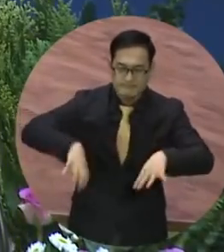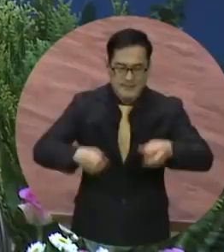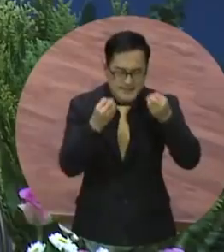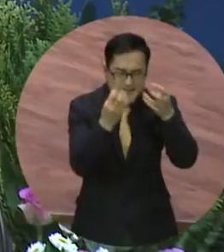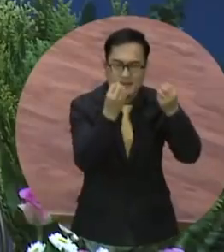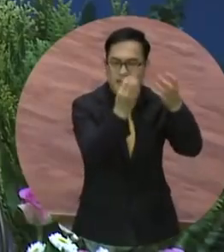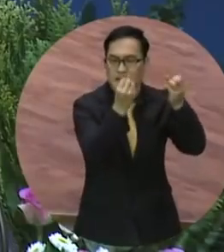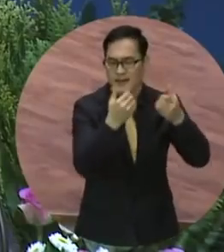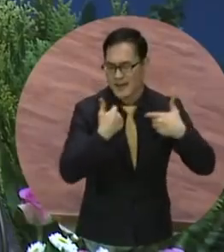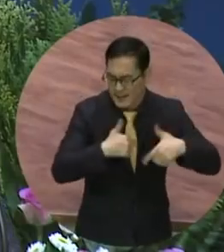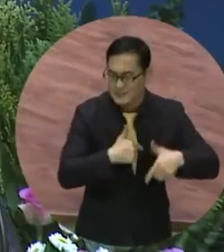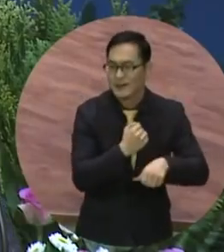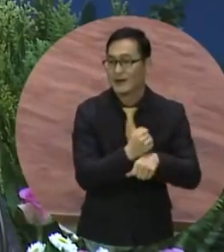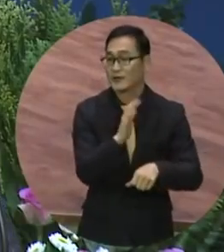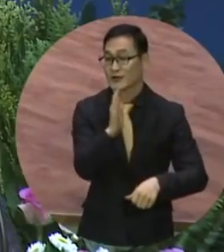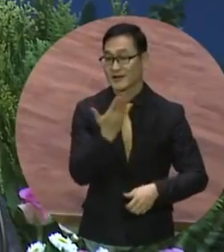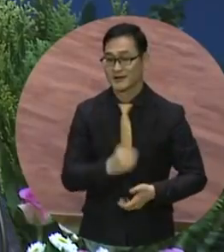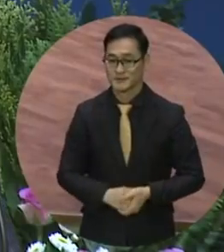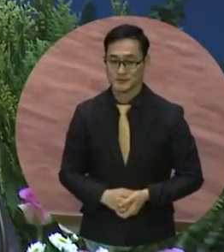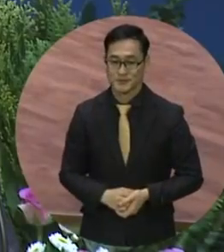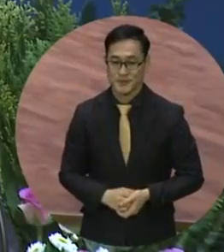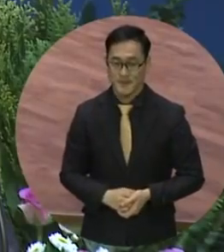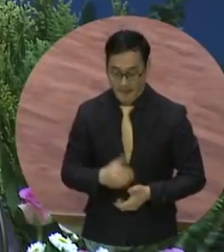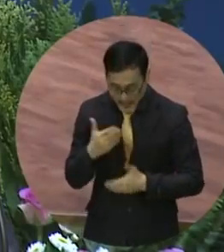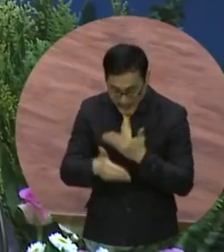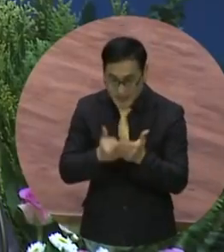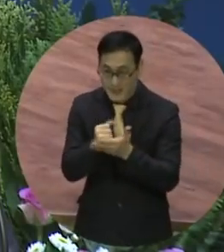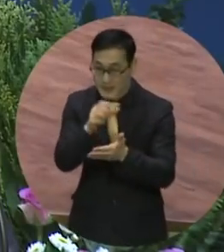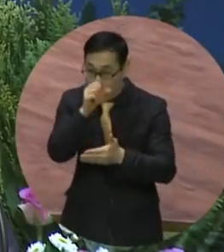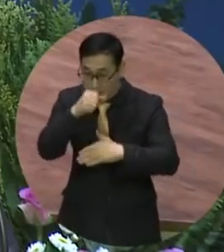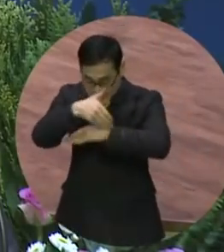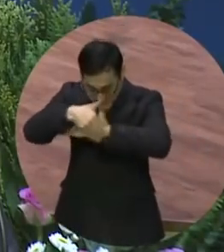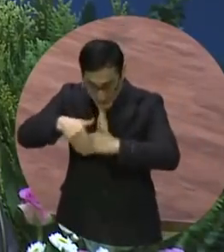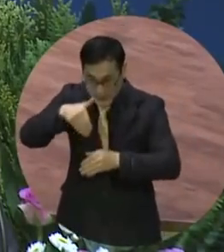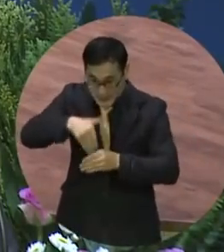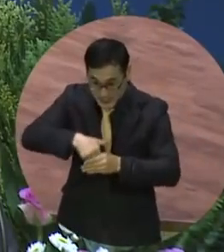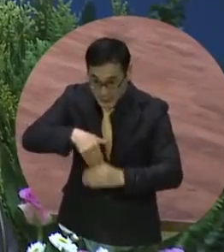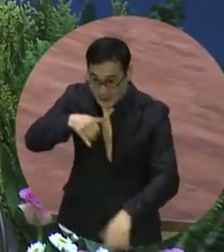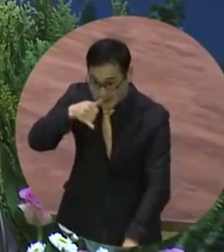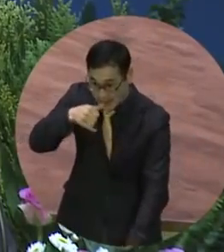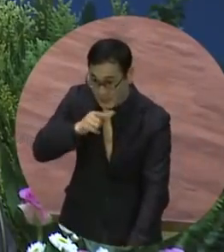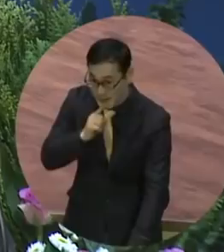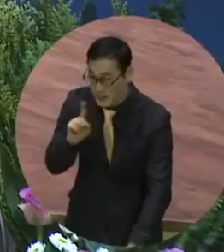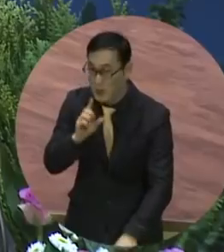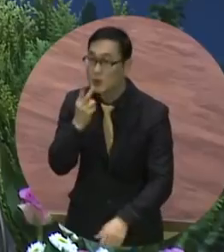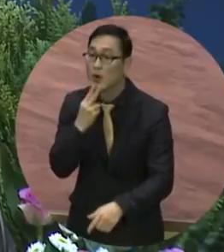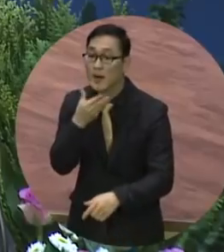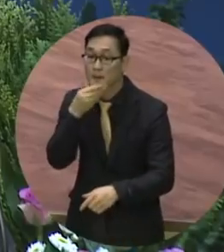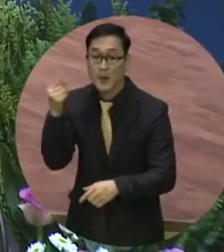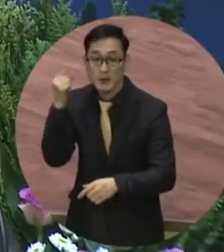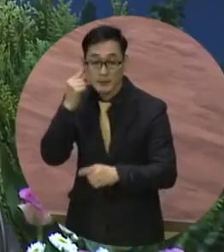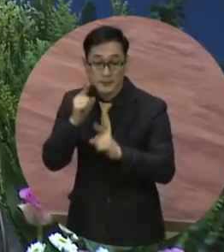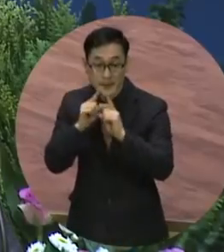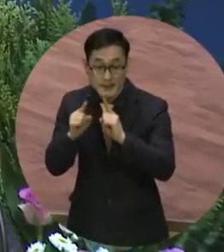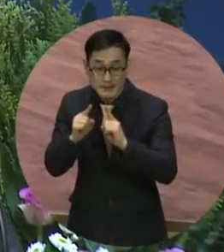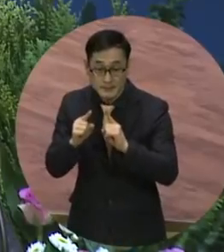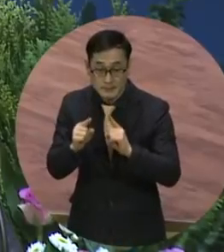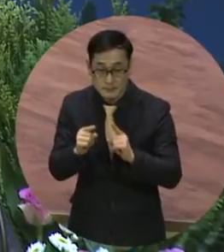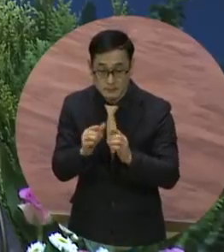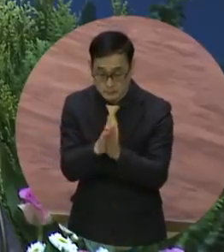하나님의 선하신 뜻이 담겨져 있다. 오늘 우리가 살펴볼 요한복음 21장 말씀은요. 요한복음의 마지막